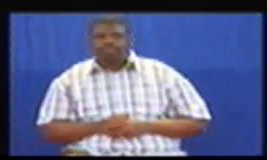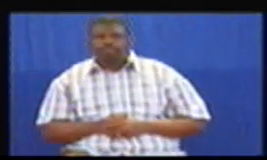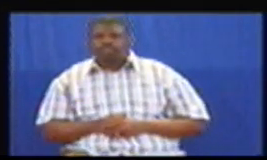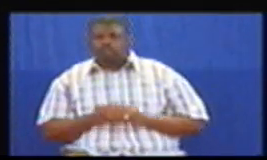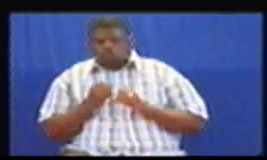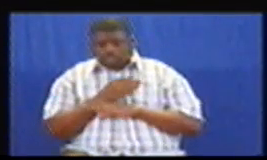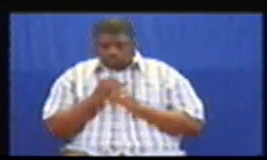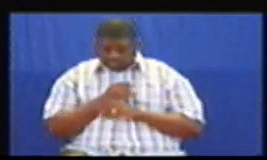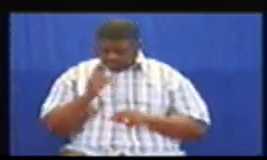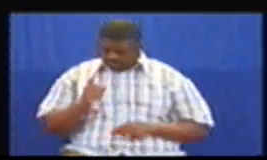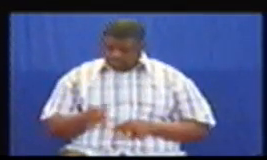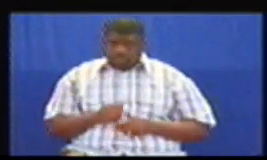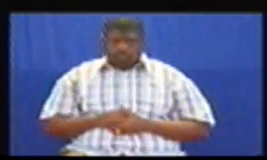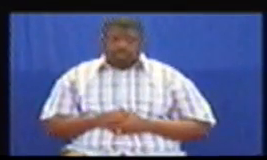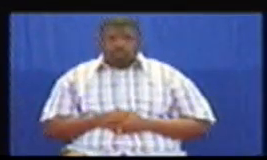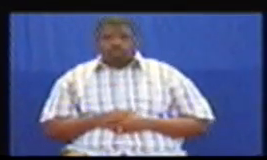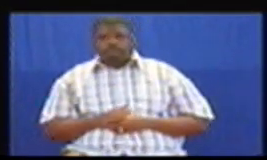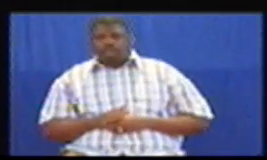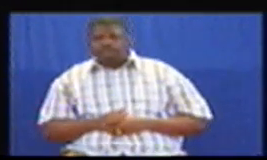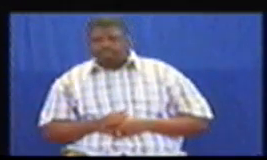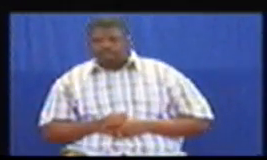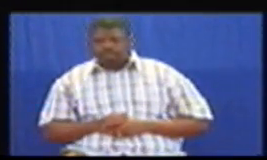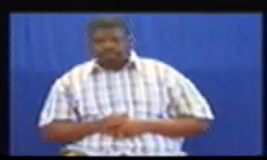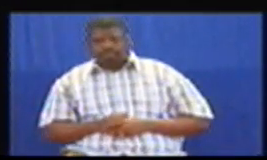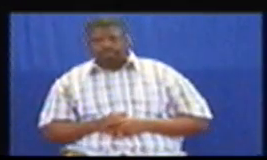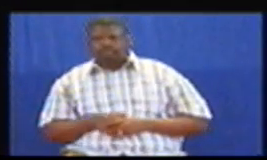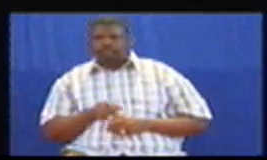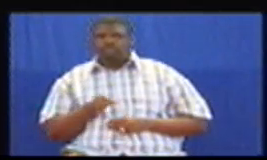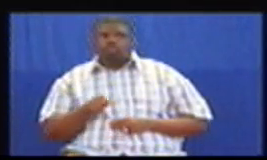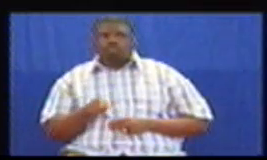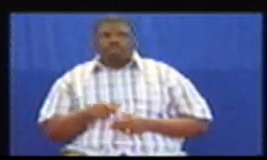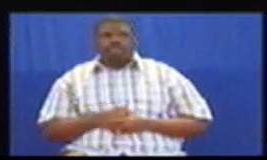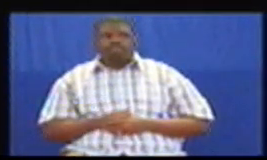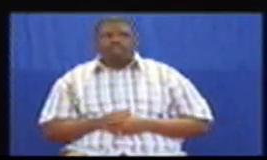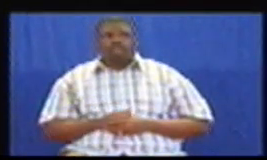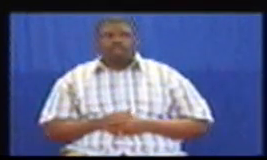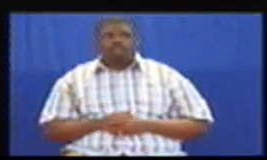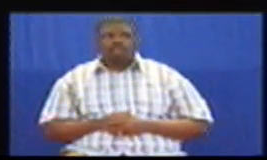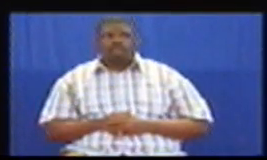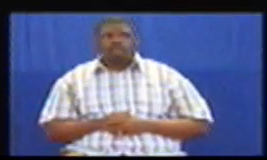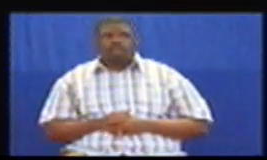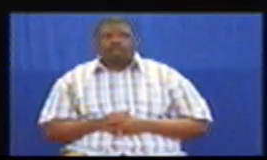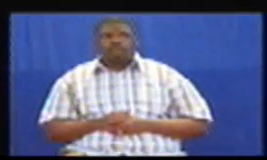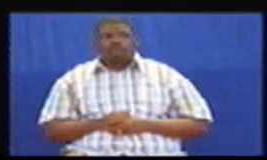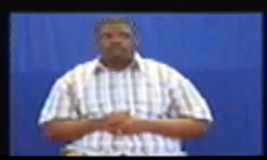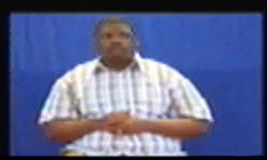malalamiko yoyote kuhusiana na utendaji wa mahakama, na hii kwa maana ya mtu mmoja mmoja, hakimu au